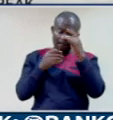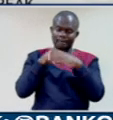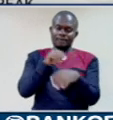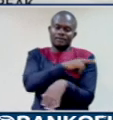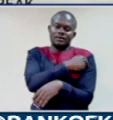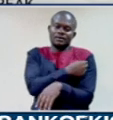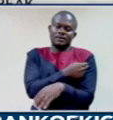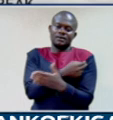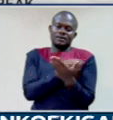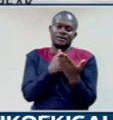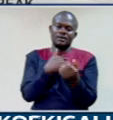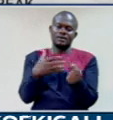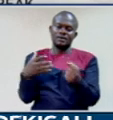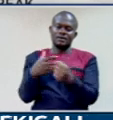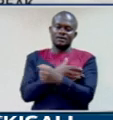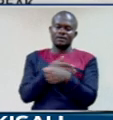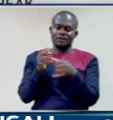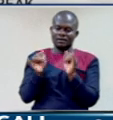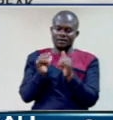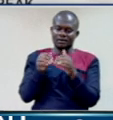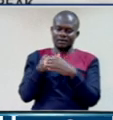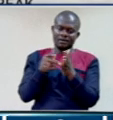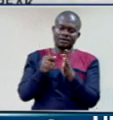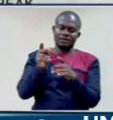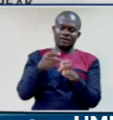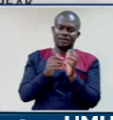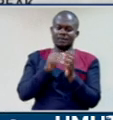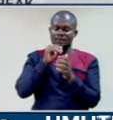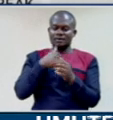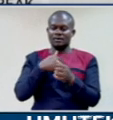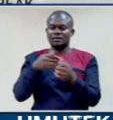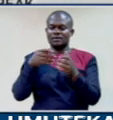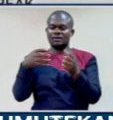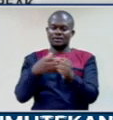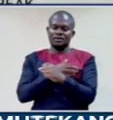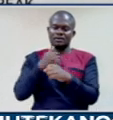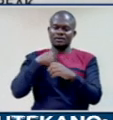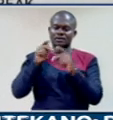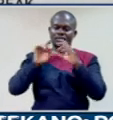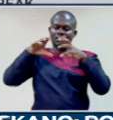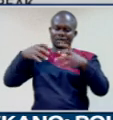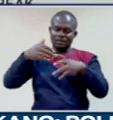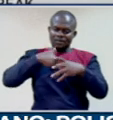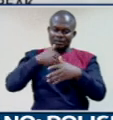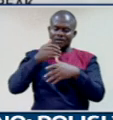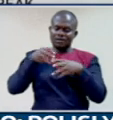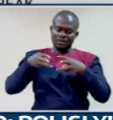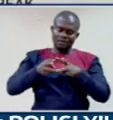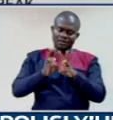bitaro, abafite ubushobozi baragerageza kwirihira, ariko n'udafite ubushobozi, dufite community hano, dufite